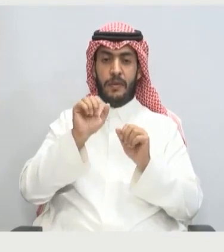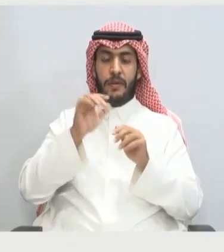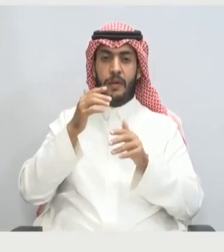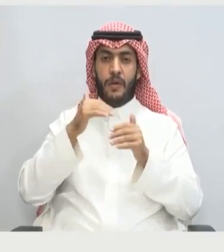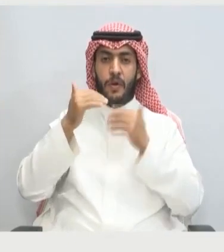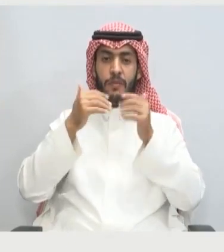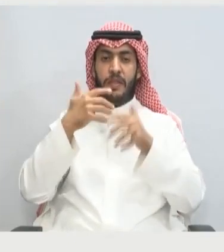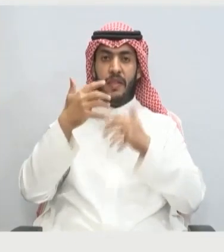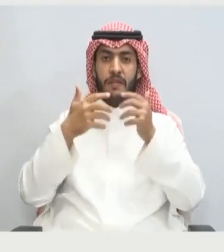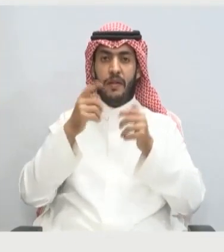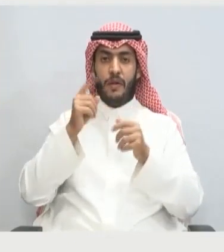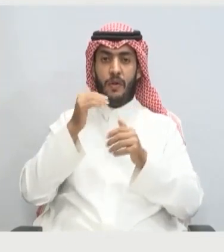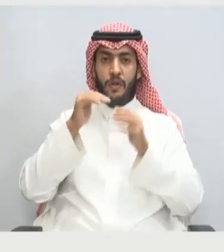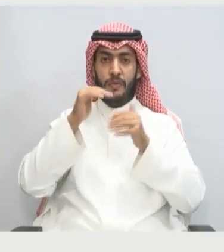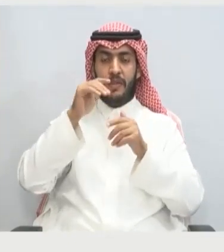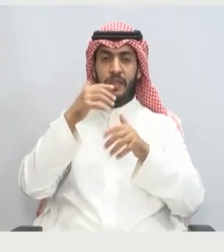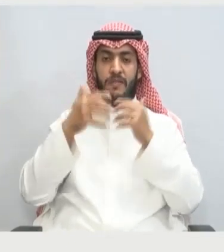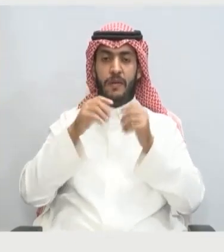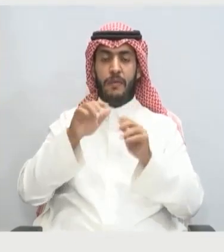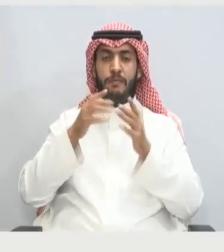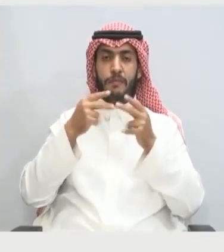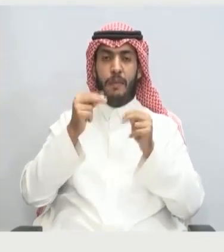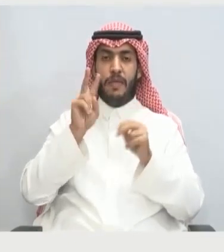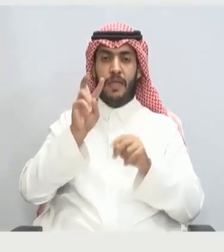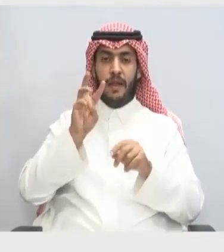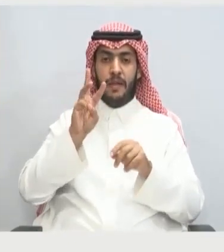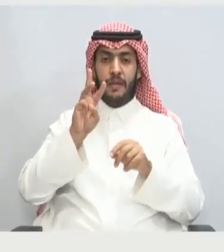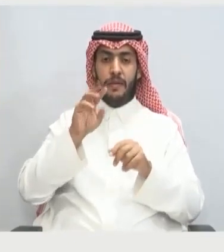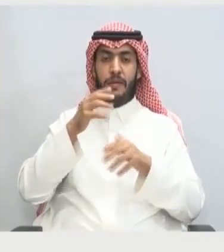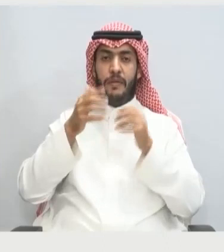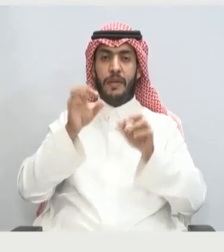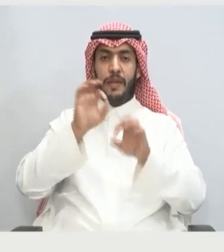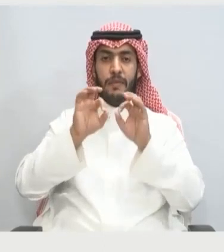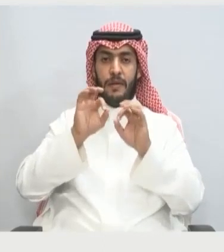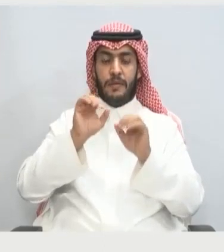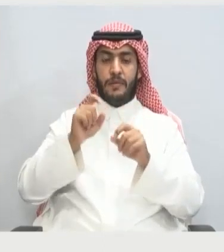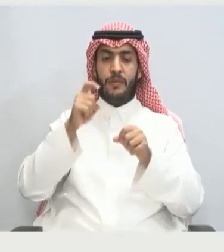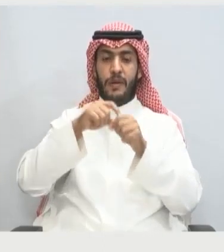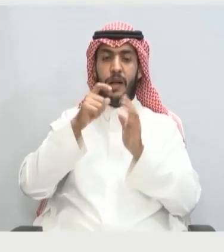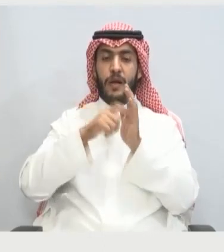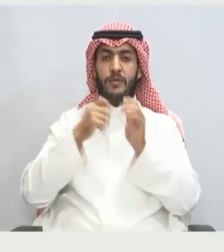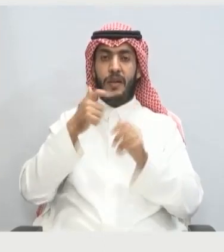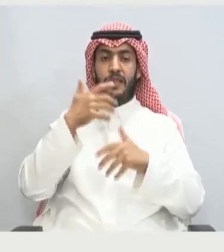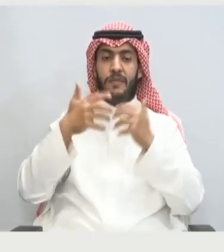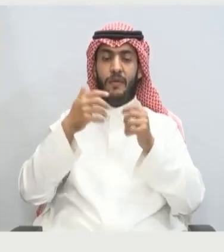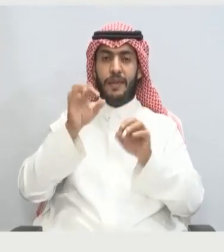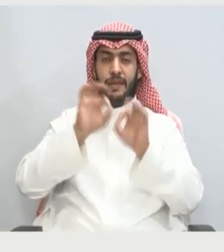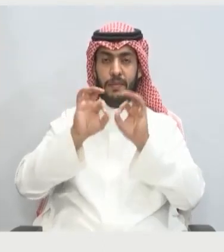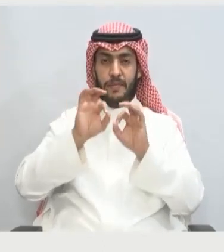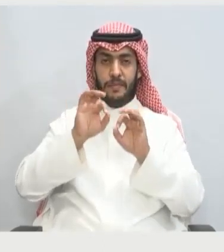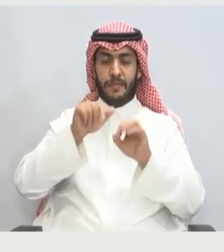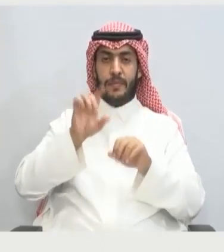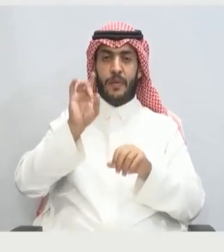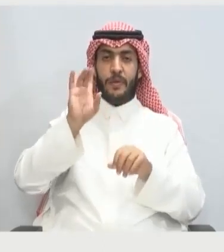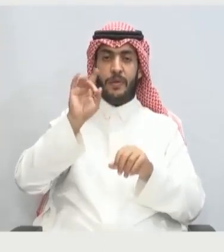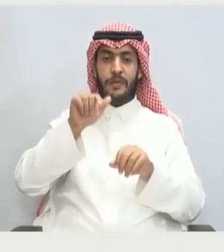رتبه التفاعل اذا نحن في الباب الثالث باب سرعه التفاعلات الكيميائيه وصلنا الى قوانين سرعه التفاعلات الكيميائيه سيكون